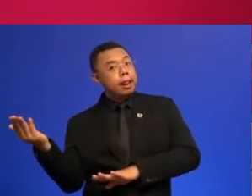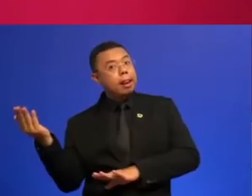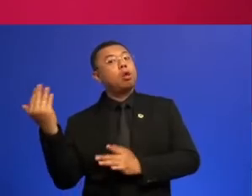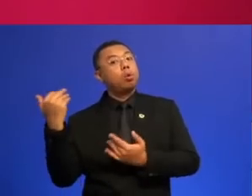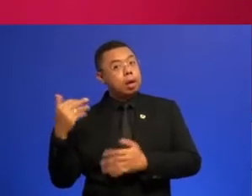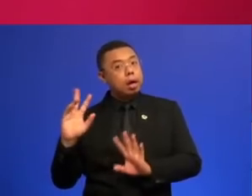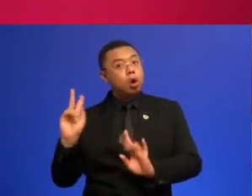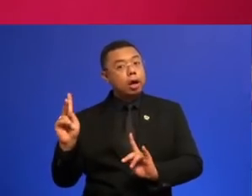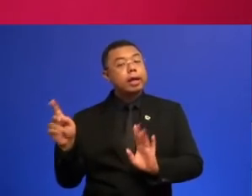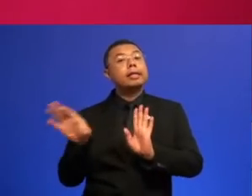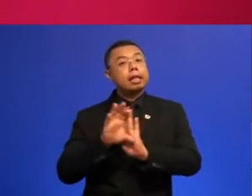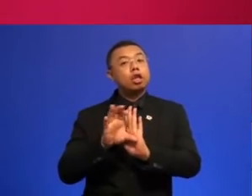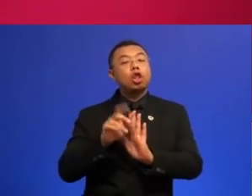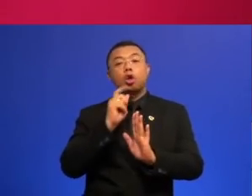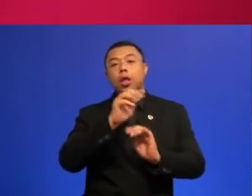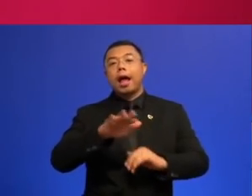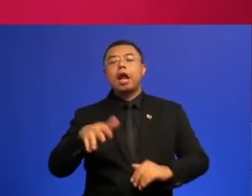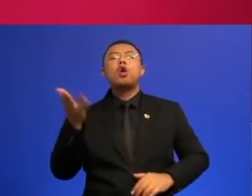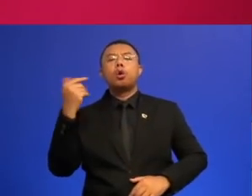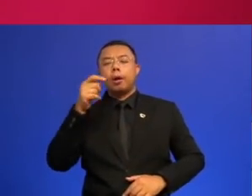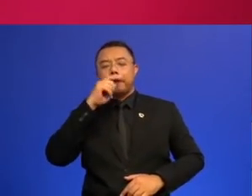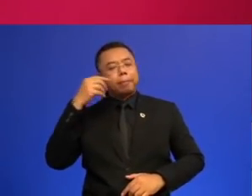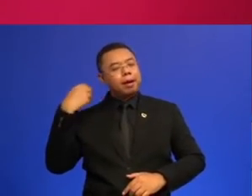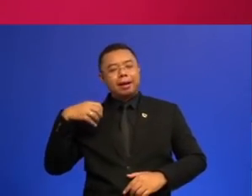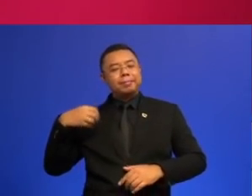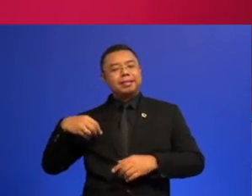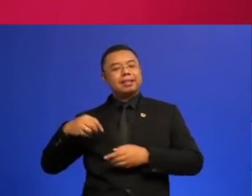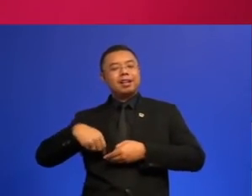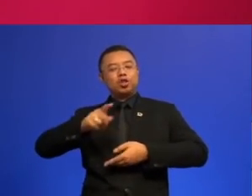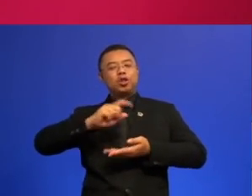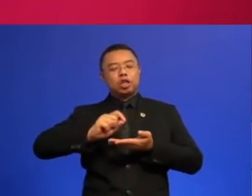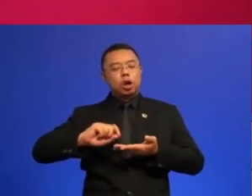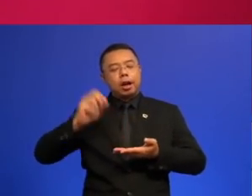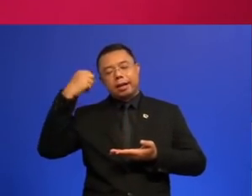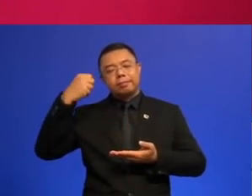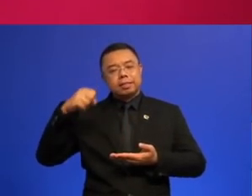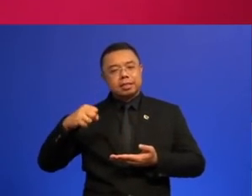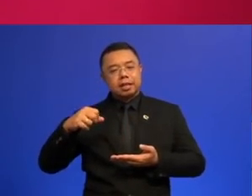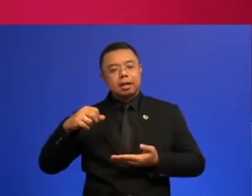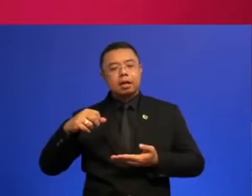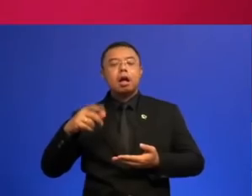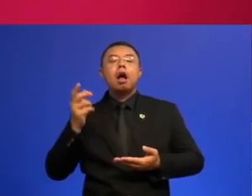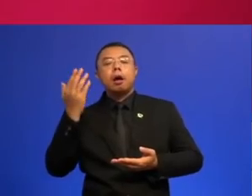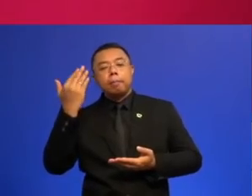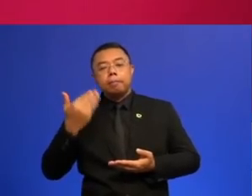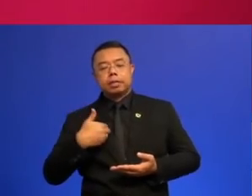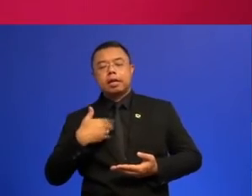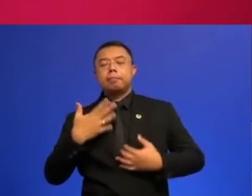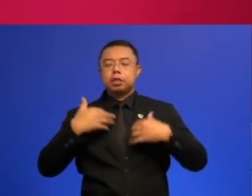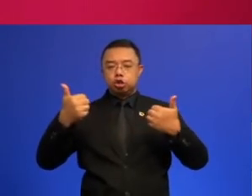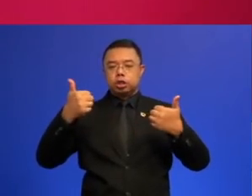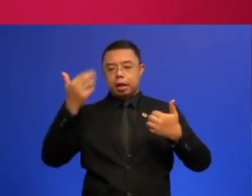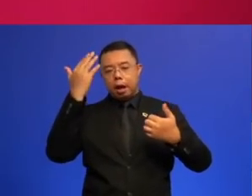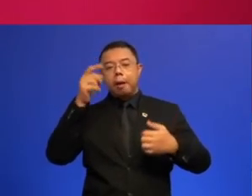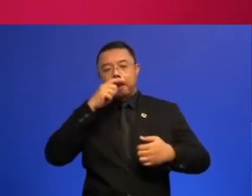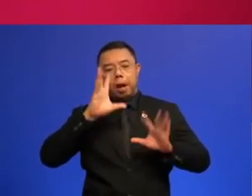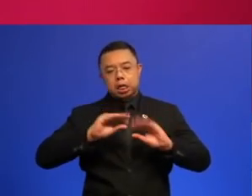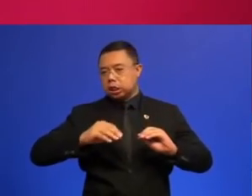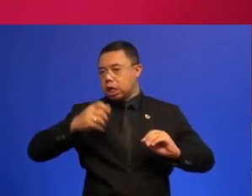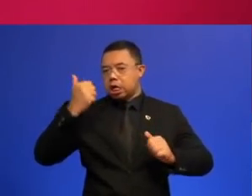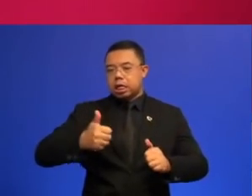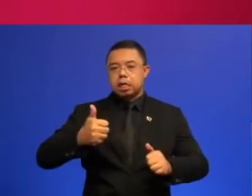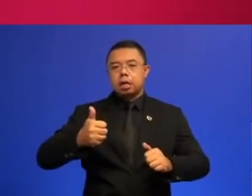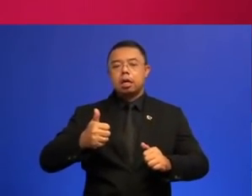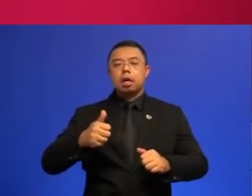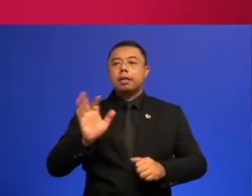tua. Yeah. Untuk jadi contoh untuk anak. Dulu papa gak disekolahin sama opa. Papa bisa sukses, papa bekerja.